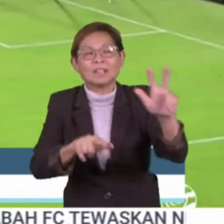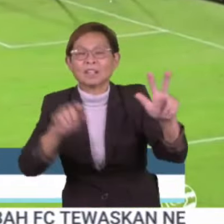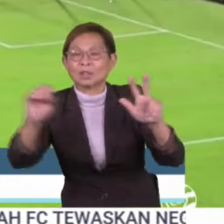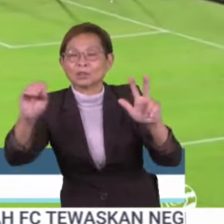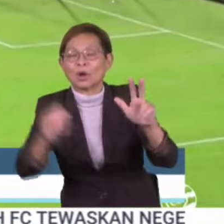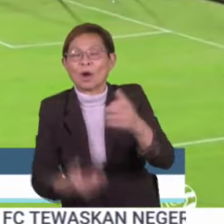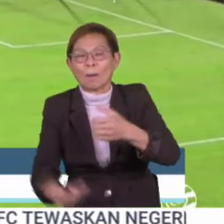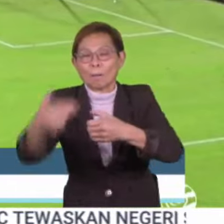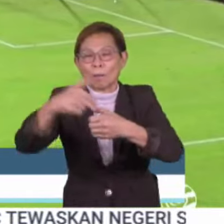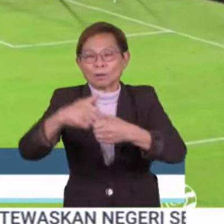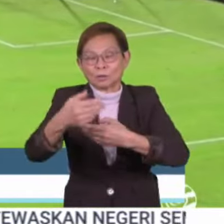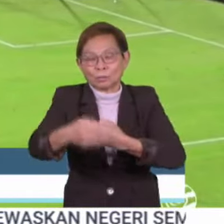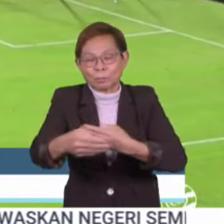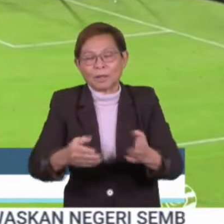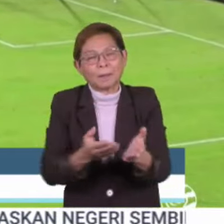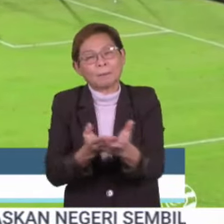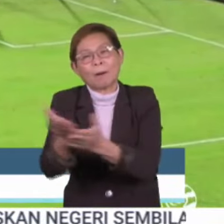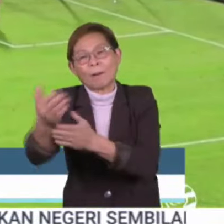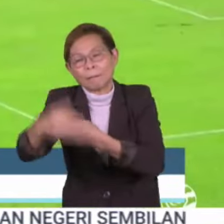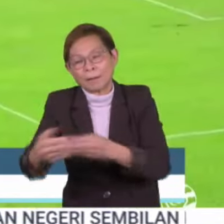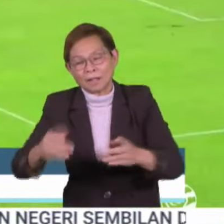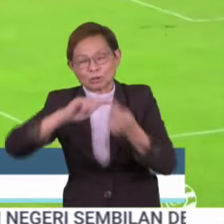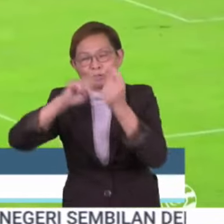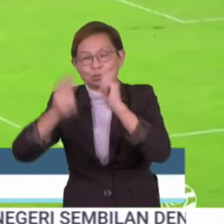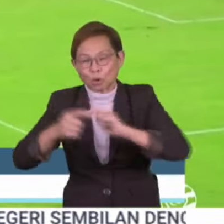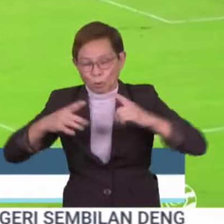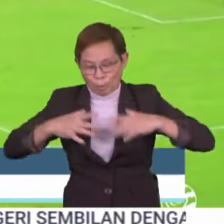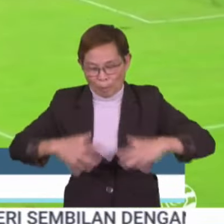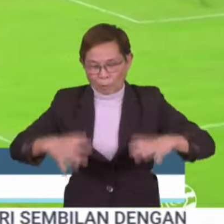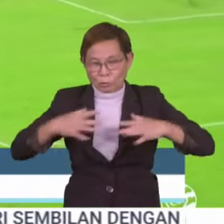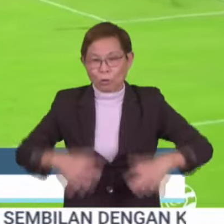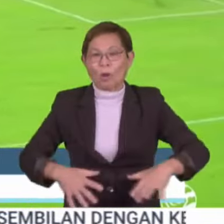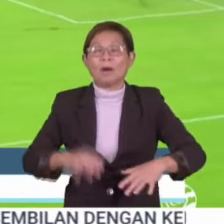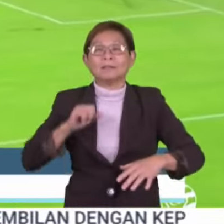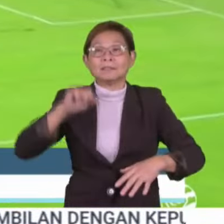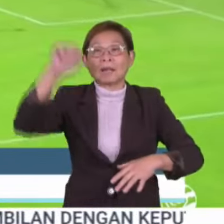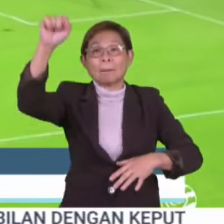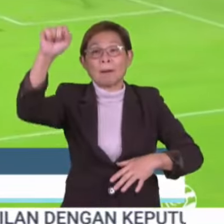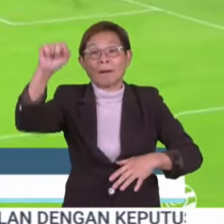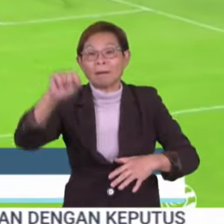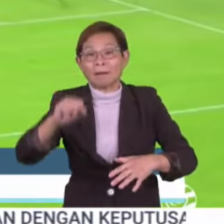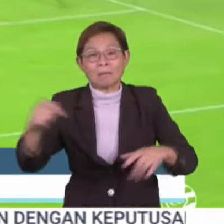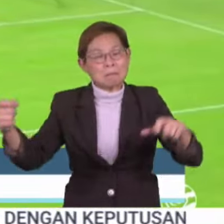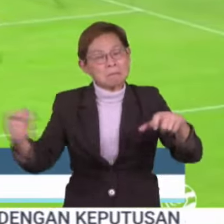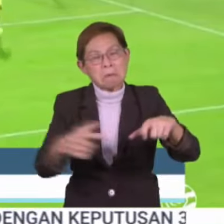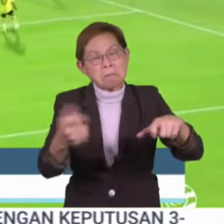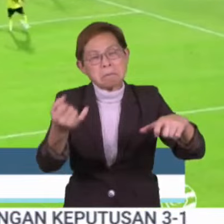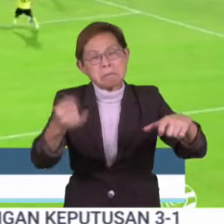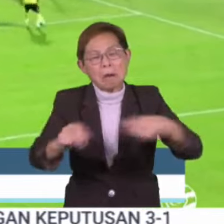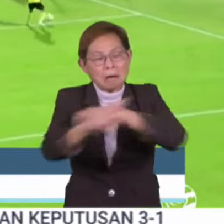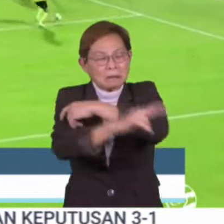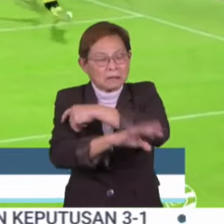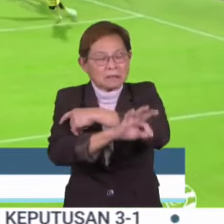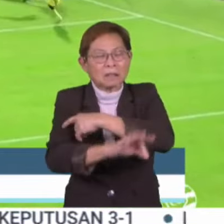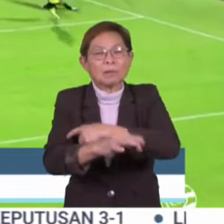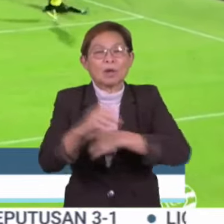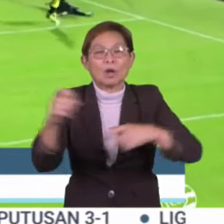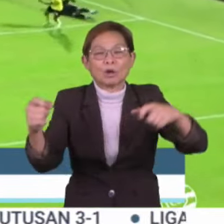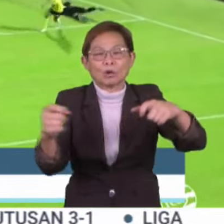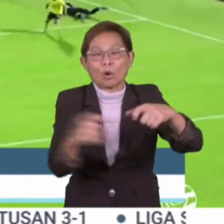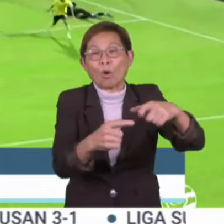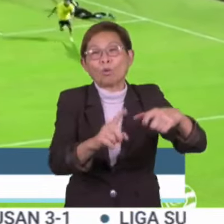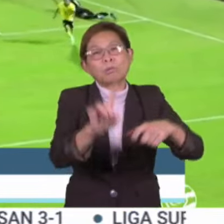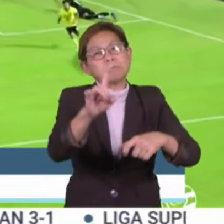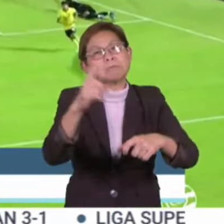menuju bilik persalinan hasrat Sabah untuk menang tampung polos sebagaimana pun tidak kesampaian selepas Negeri 9 memperoleh gol